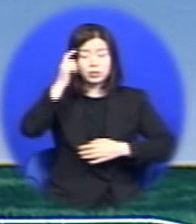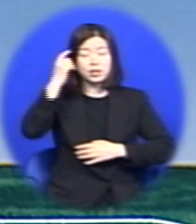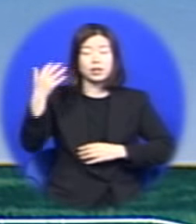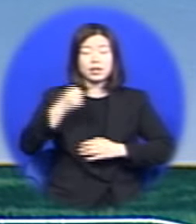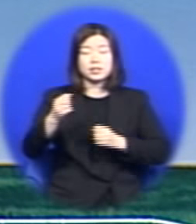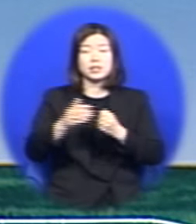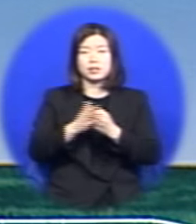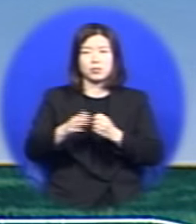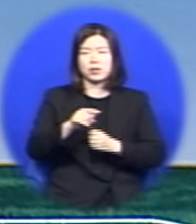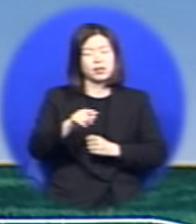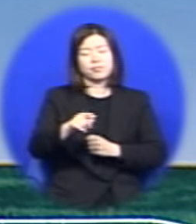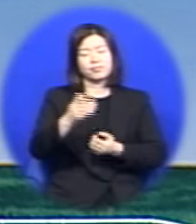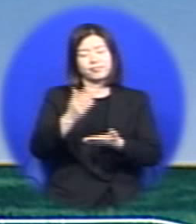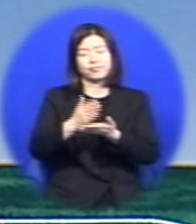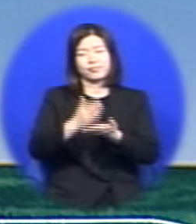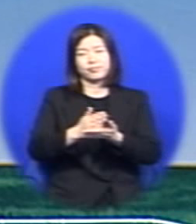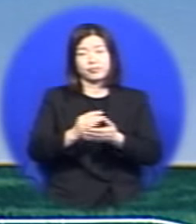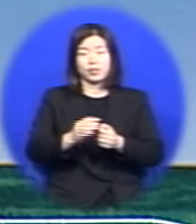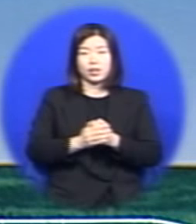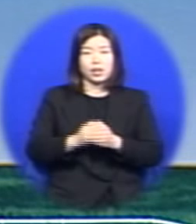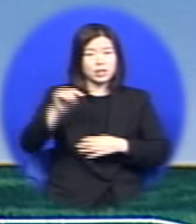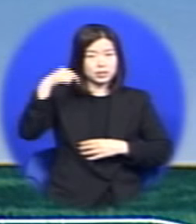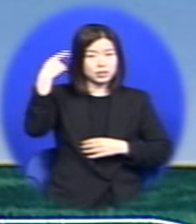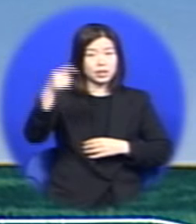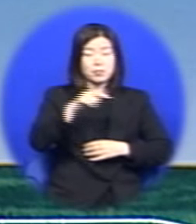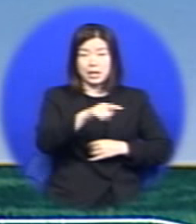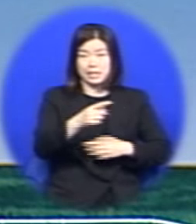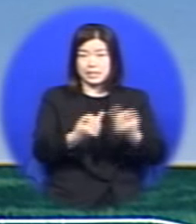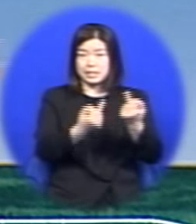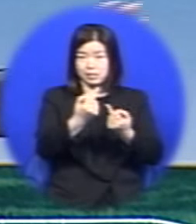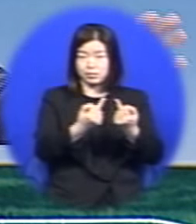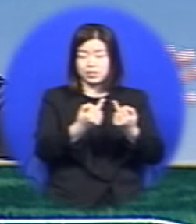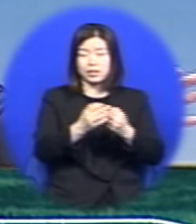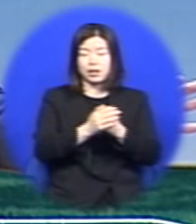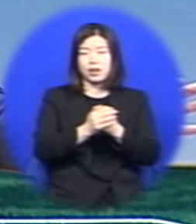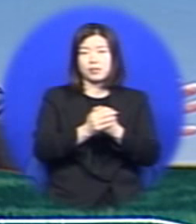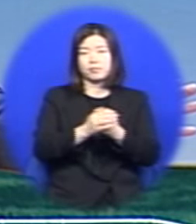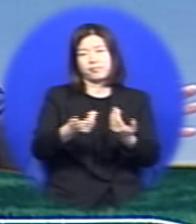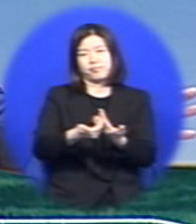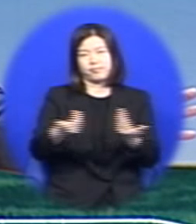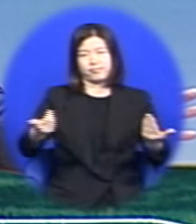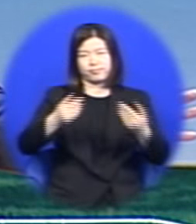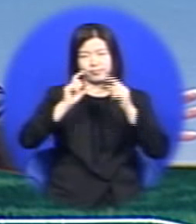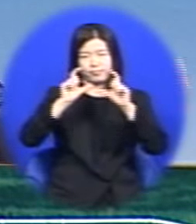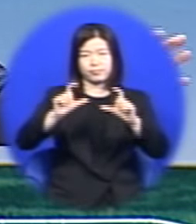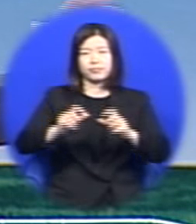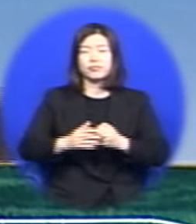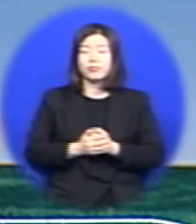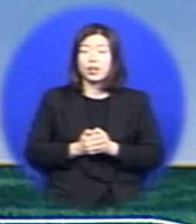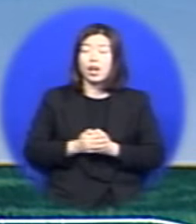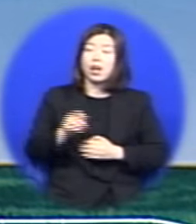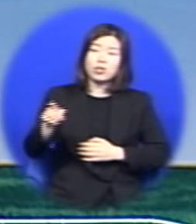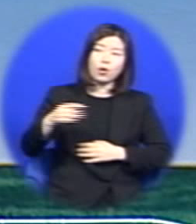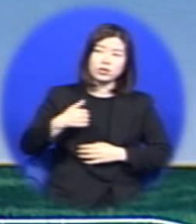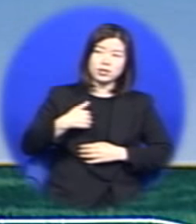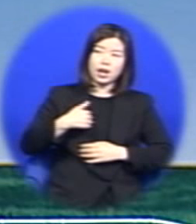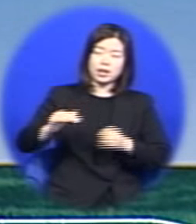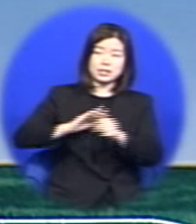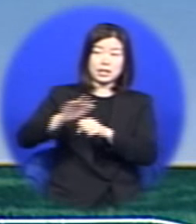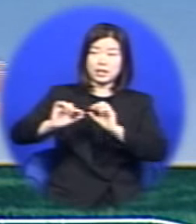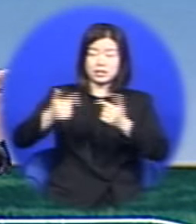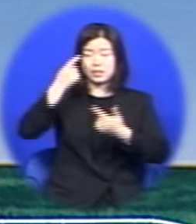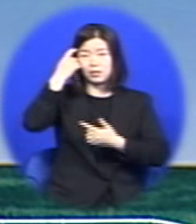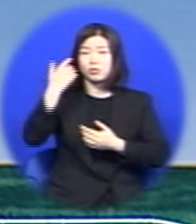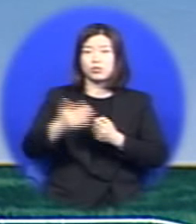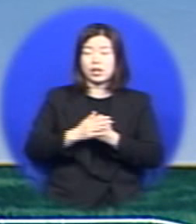그랬습니다. 그 다음에 이 형제가 결별을 선언했습니다. 너는 나를 사랑하지 않는구나.